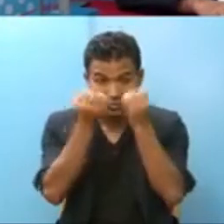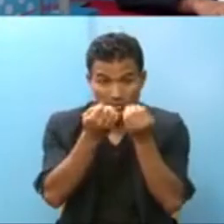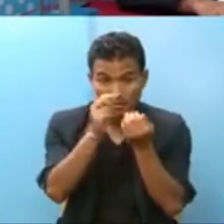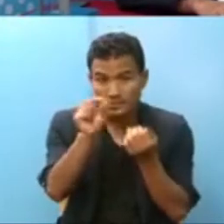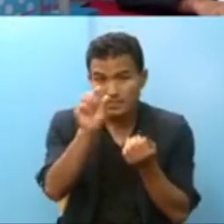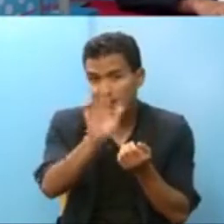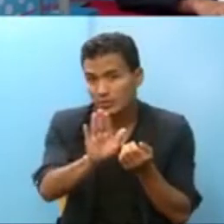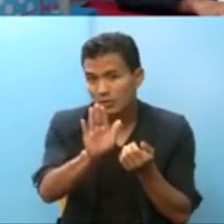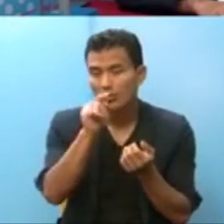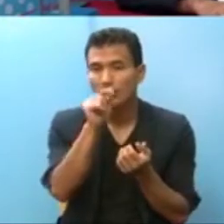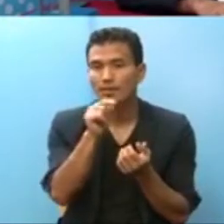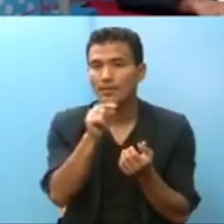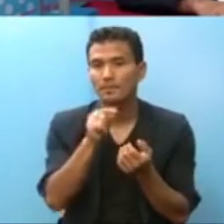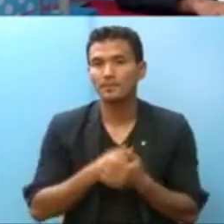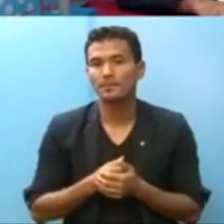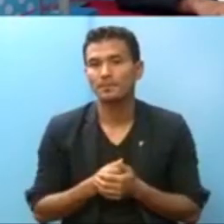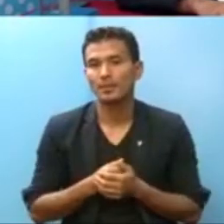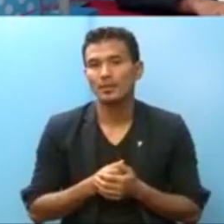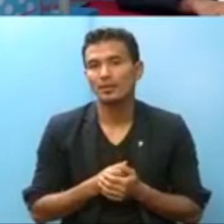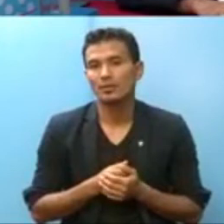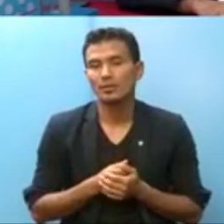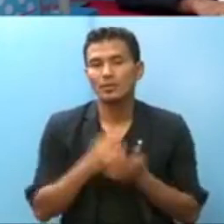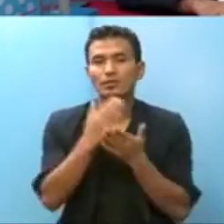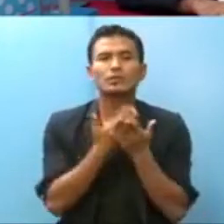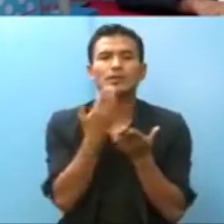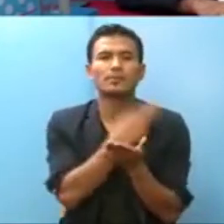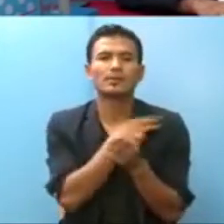क